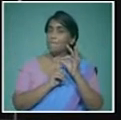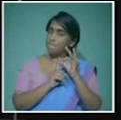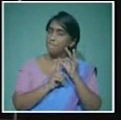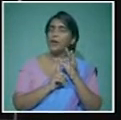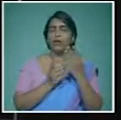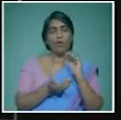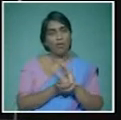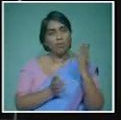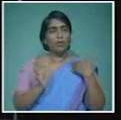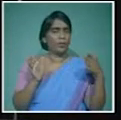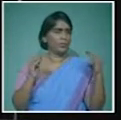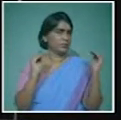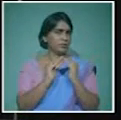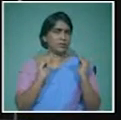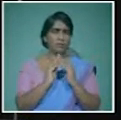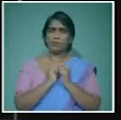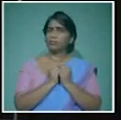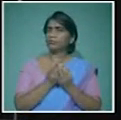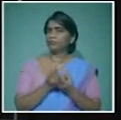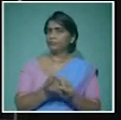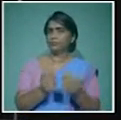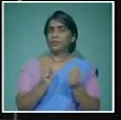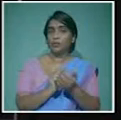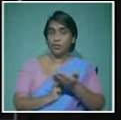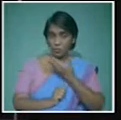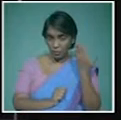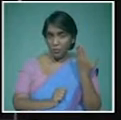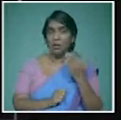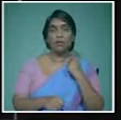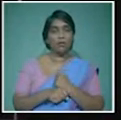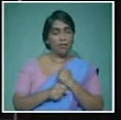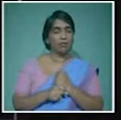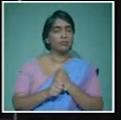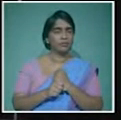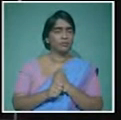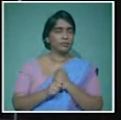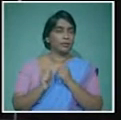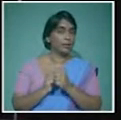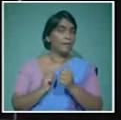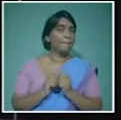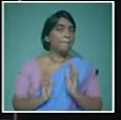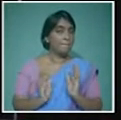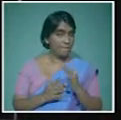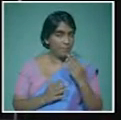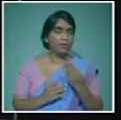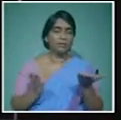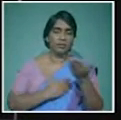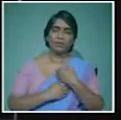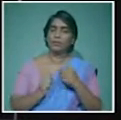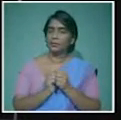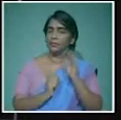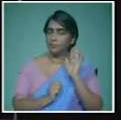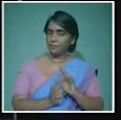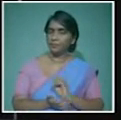පෞද්ගලික අංශය හා සමසමව කාර්යක්ෂම වැඩ කරන්න පුළුවන් රාජ්‍ය අංශයක් බිහි කිරීමට අපි කටයුතු කළ